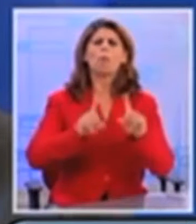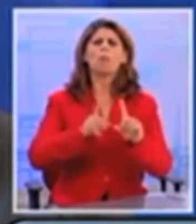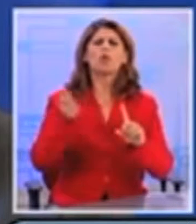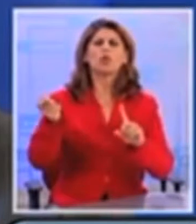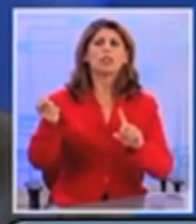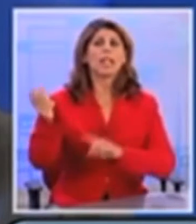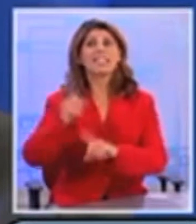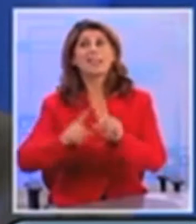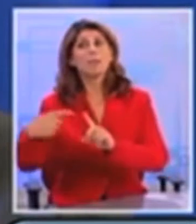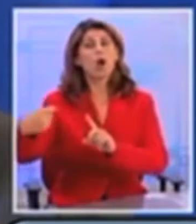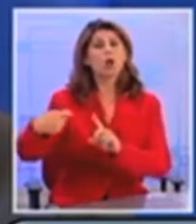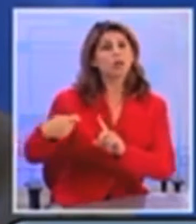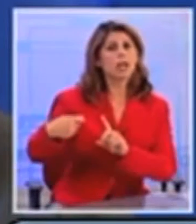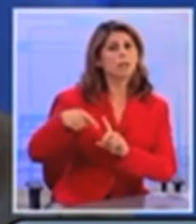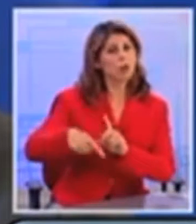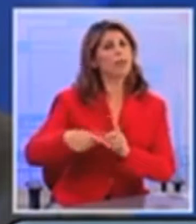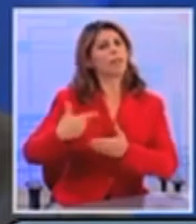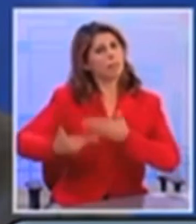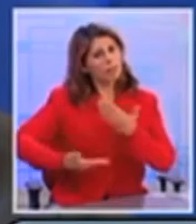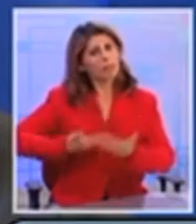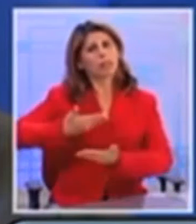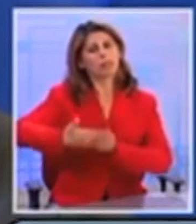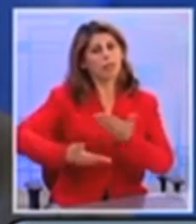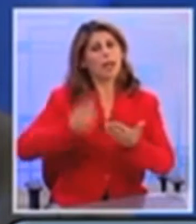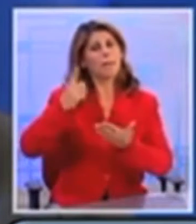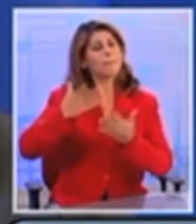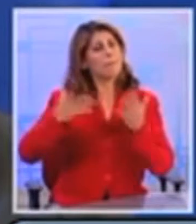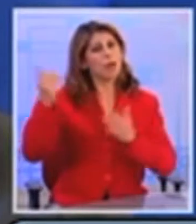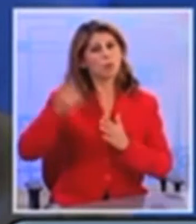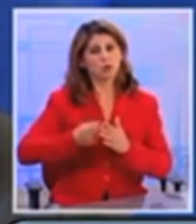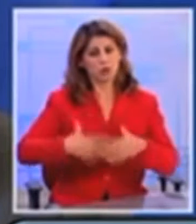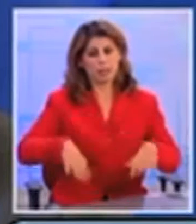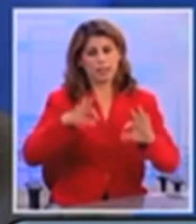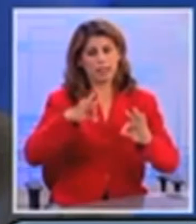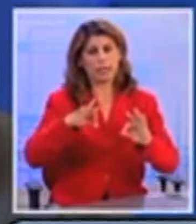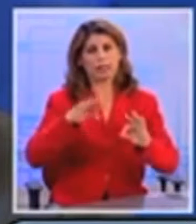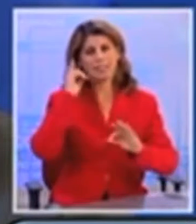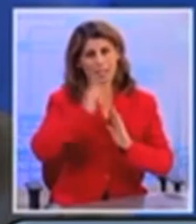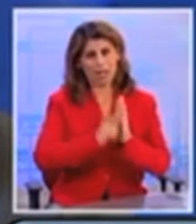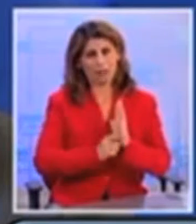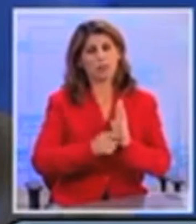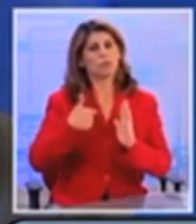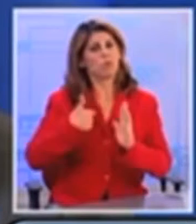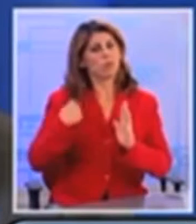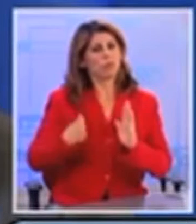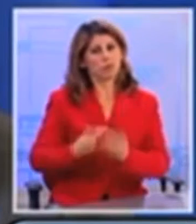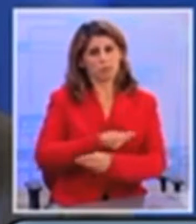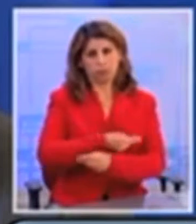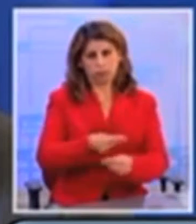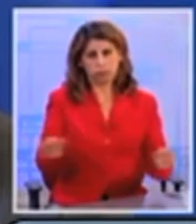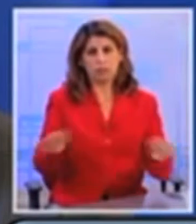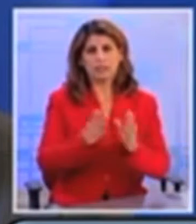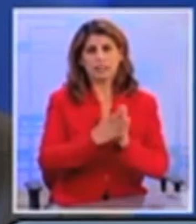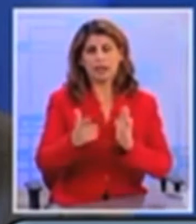notre rapport préliminaire présenté les 17 et 18 juin. Ce rapport a fait l'objet d'un